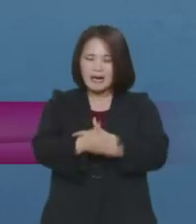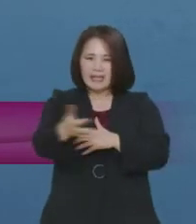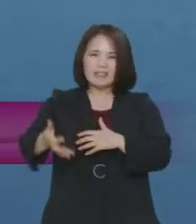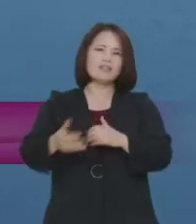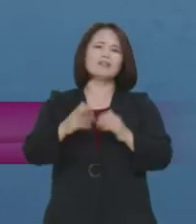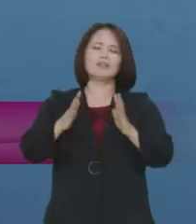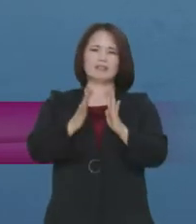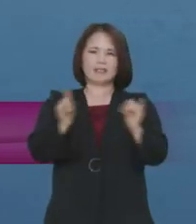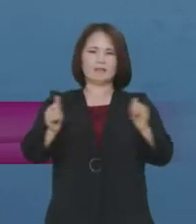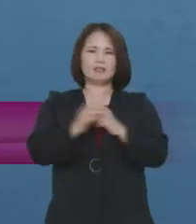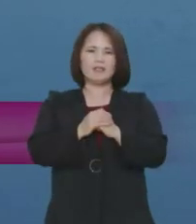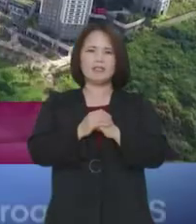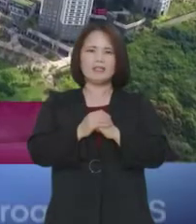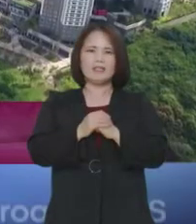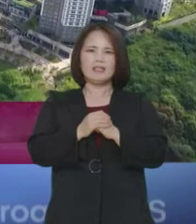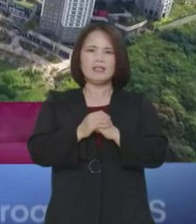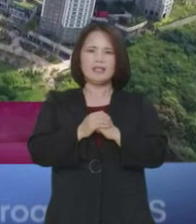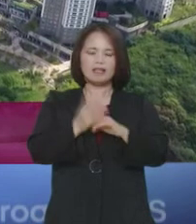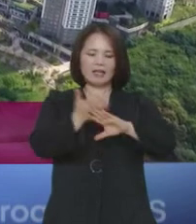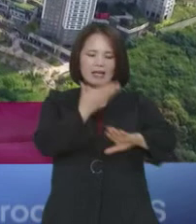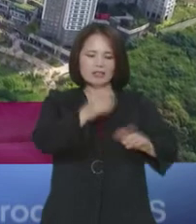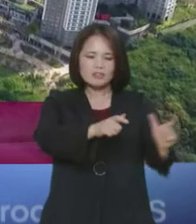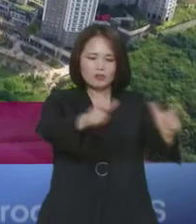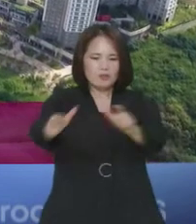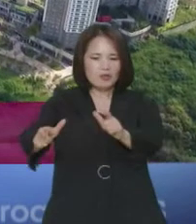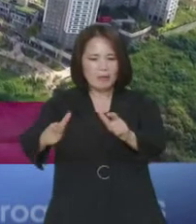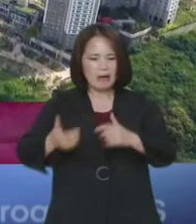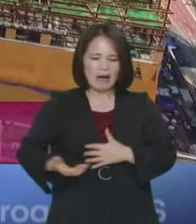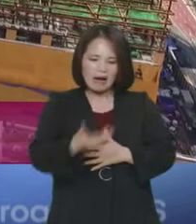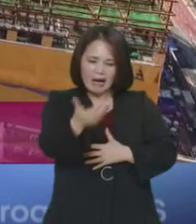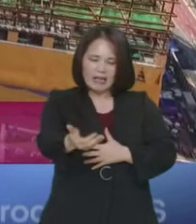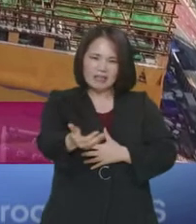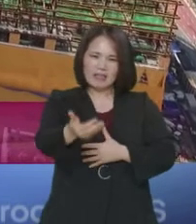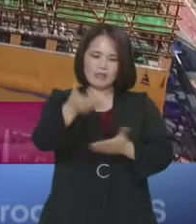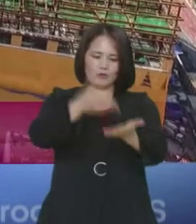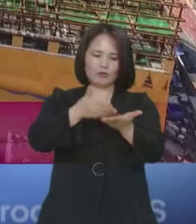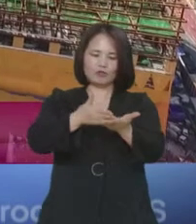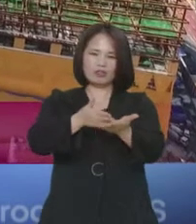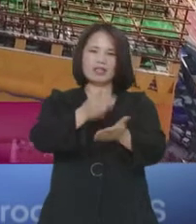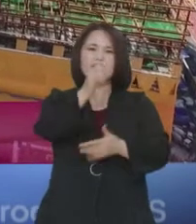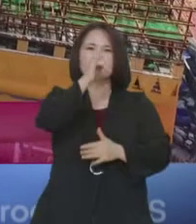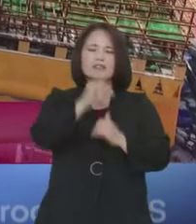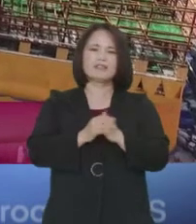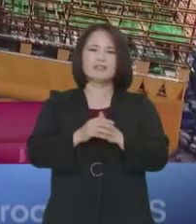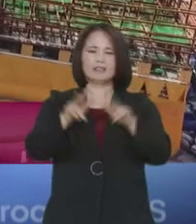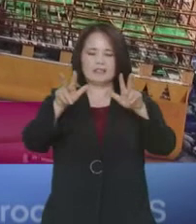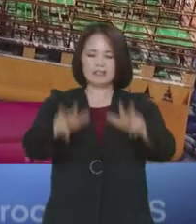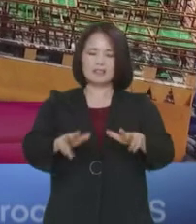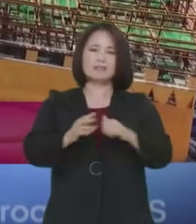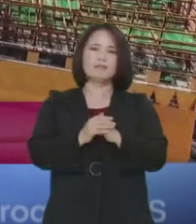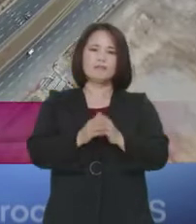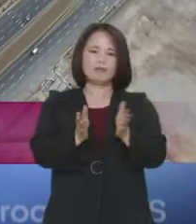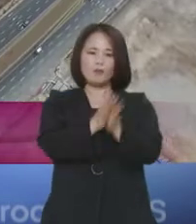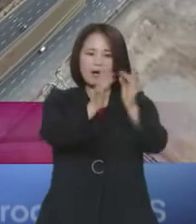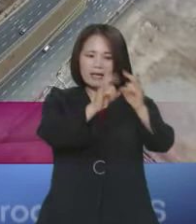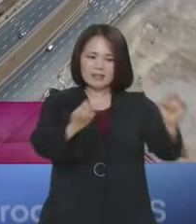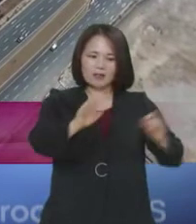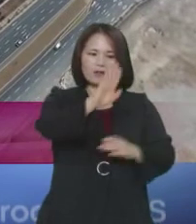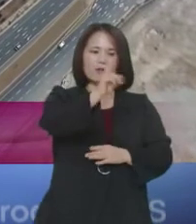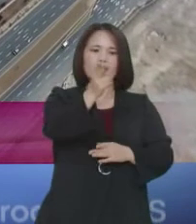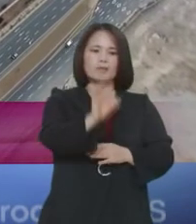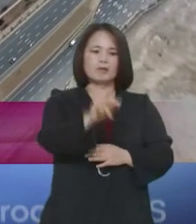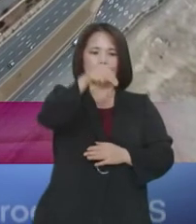다른 비교적으로 음 구워 옮겨갈 것이라는 언론 보도가 있었는데요 현재 말씀하신 들어 화성 칩 영정과